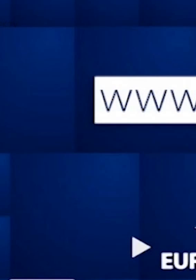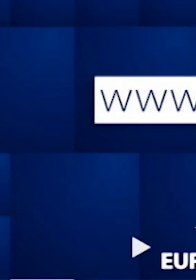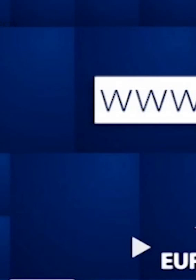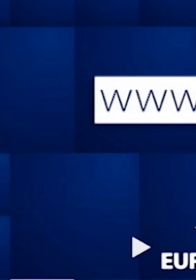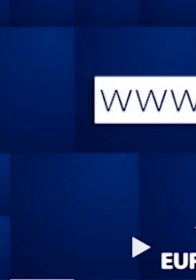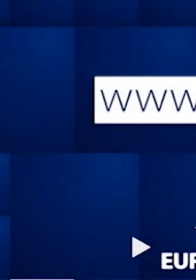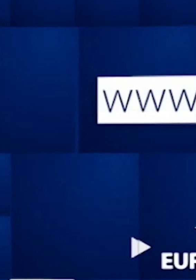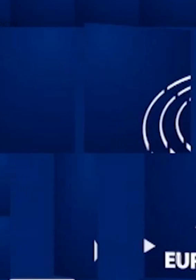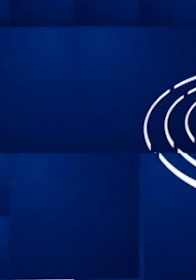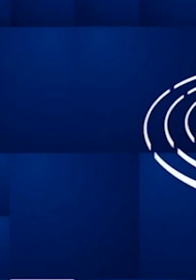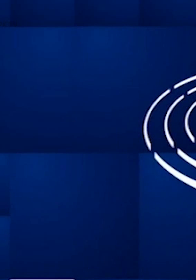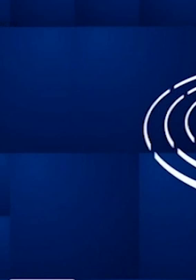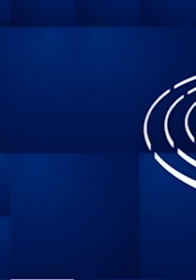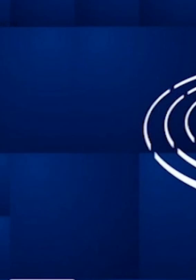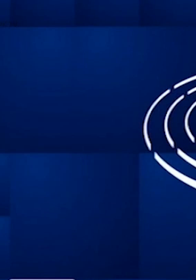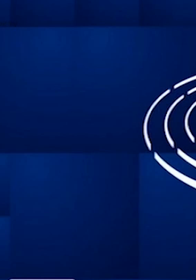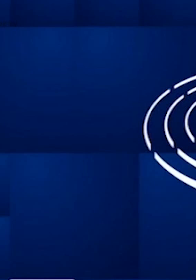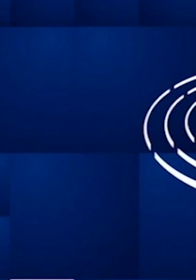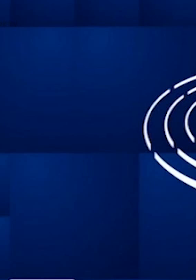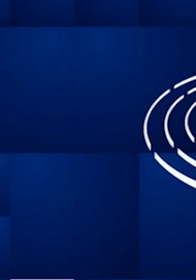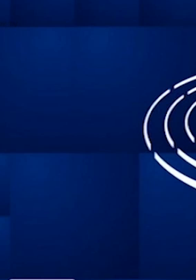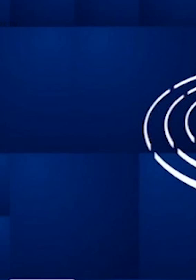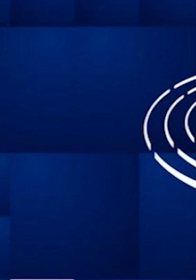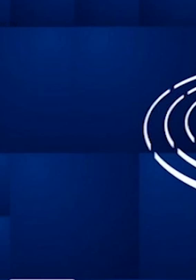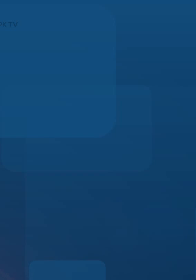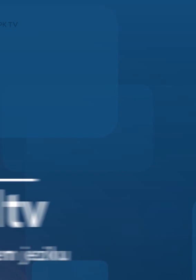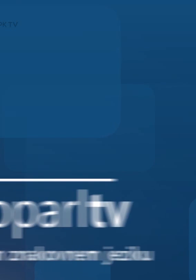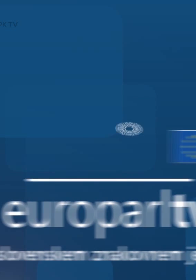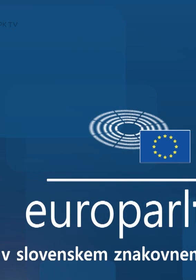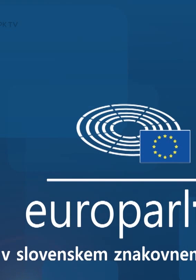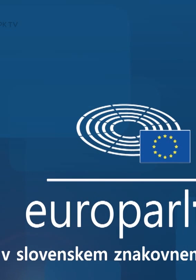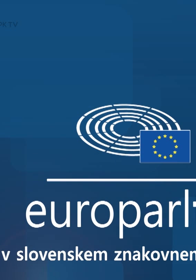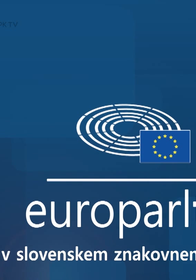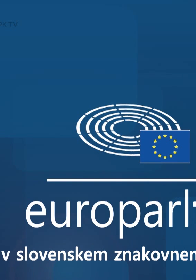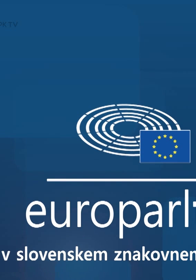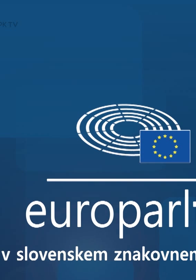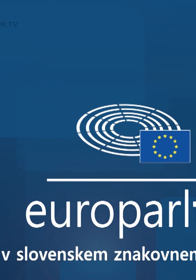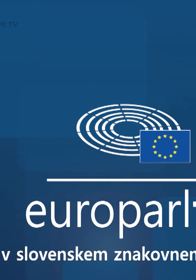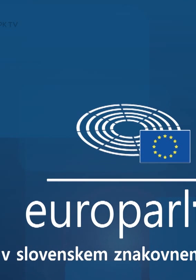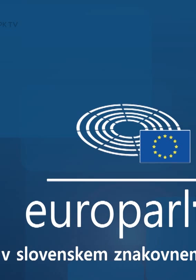Thank you.